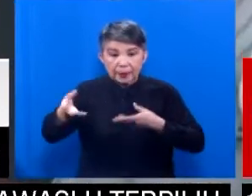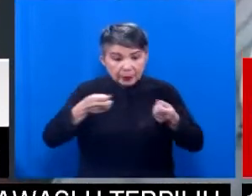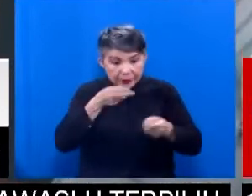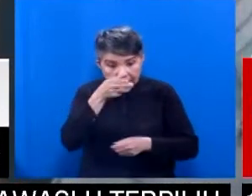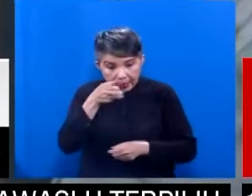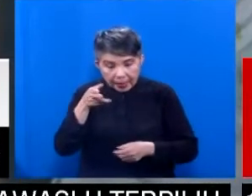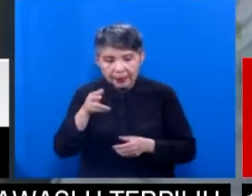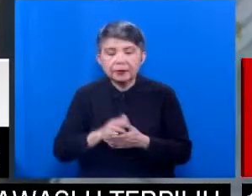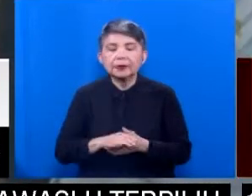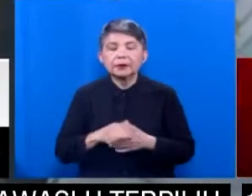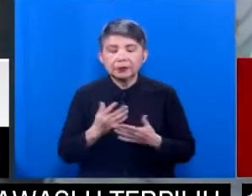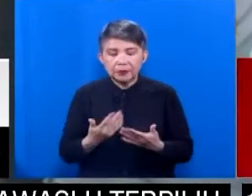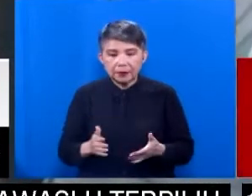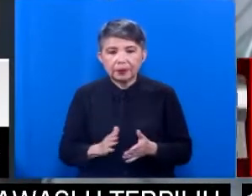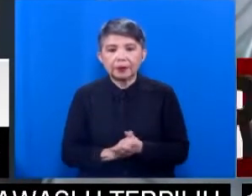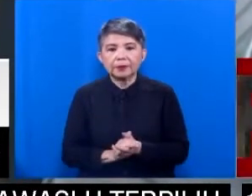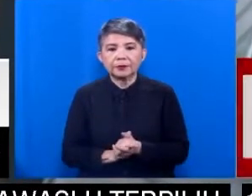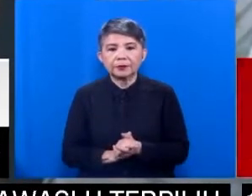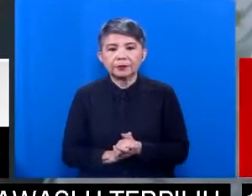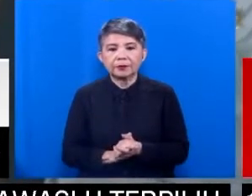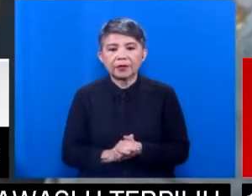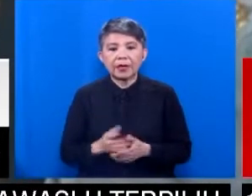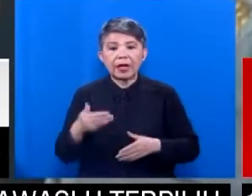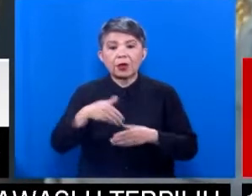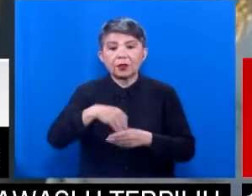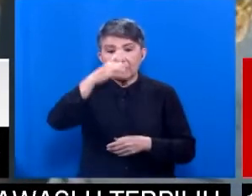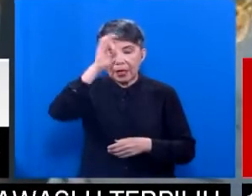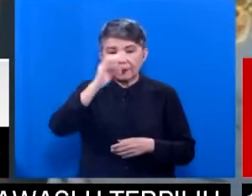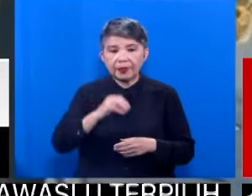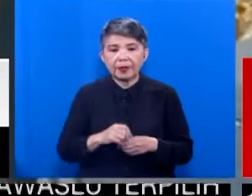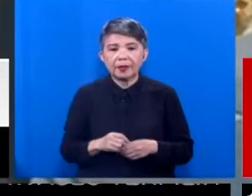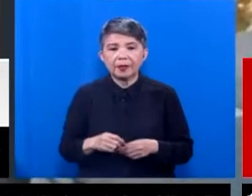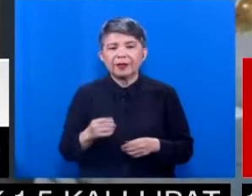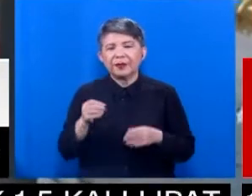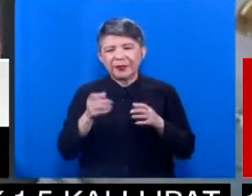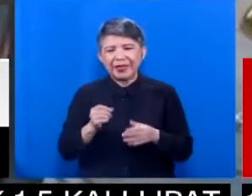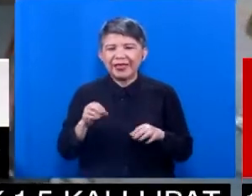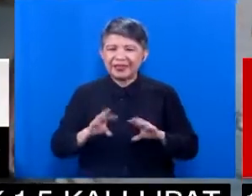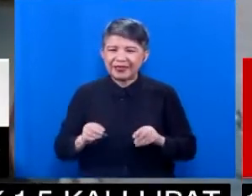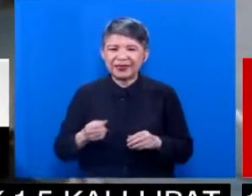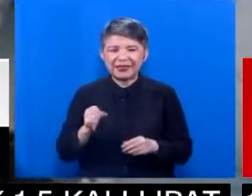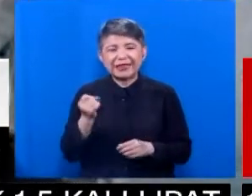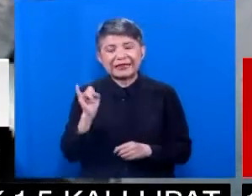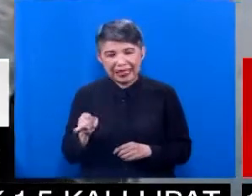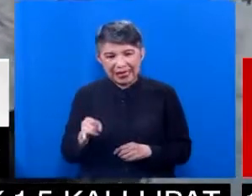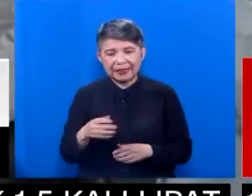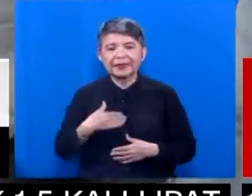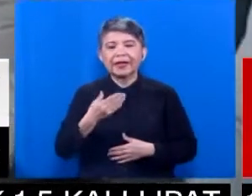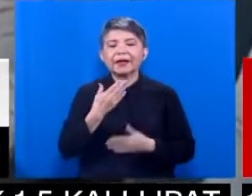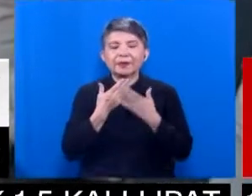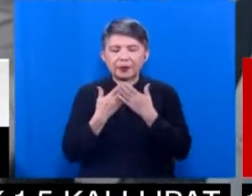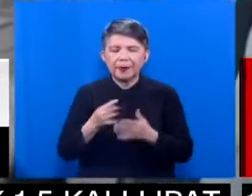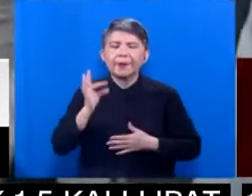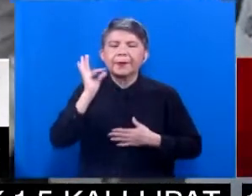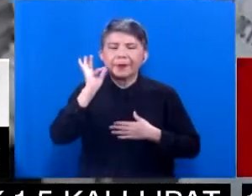rekan-rekan supir truk, ada insiden dari anggota kami terhadap Mas Lambang. Pada kesempatan ini kami menyampaikan